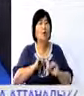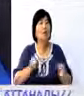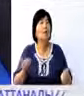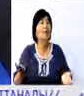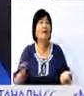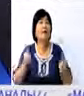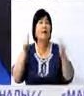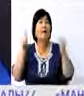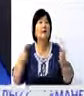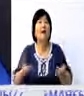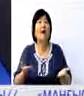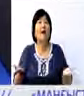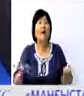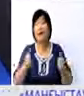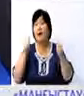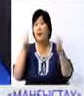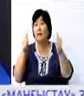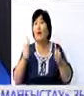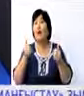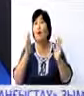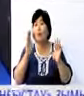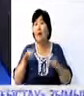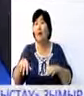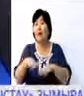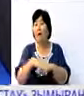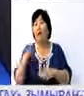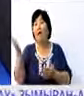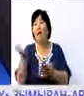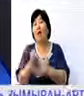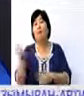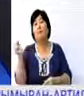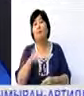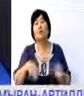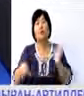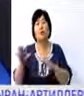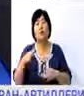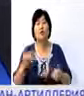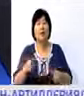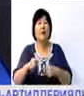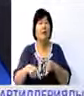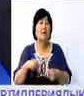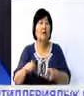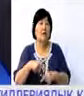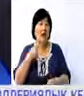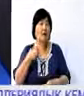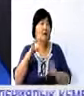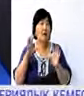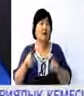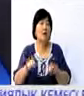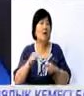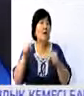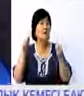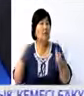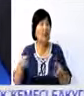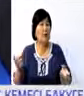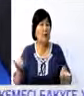қайда знакты қоямыз, оның знак қойған знакты халықтар алып тастайды да түсе береді. Кейін бойынша біздерге айтады, заң бойынша мына жерде знак тұру